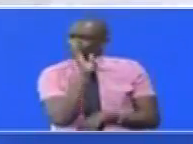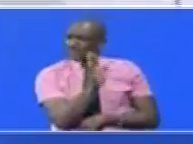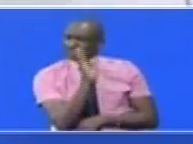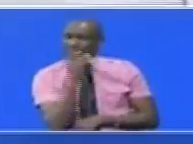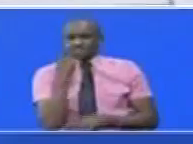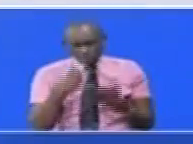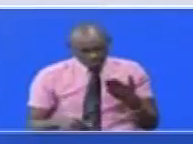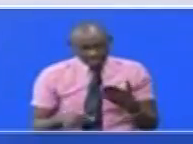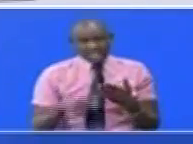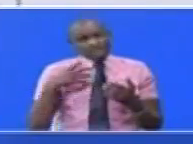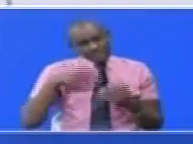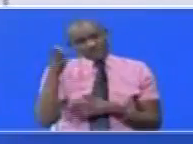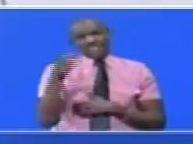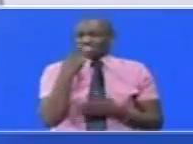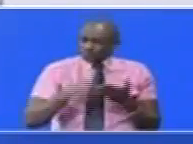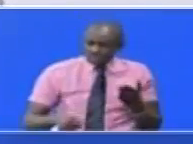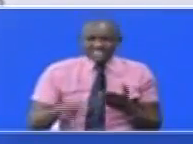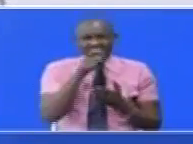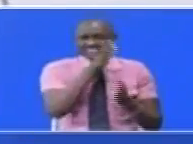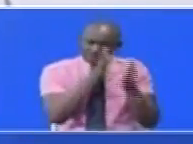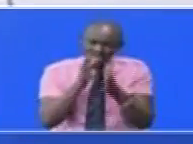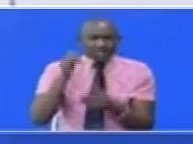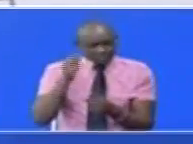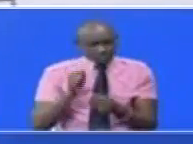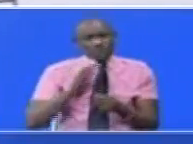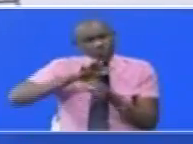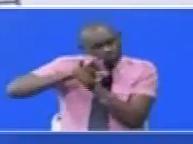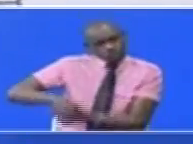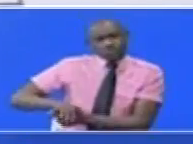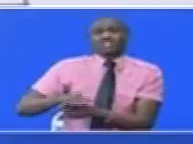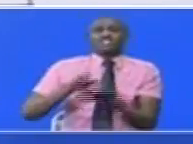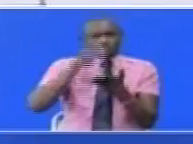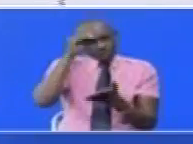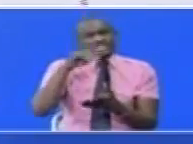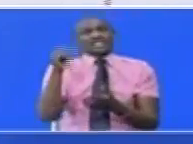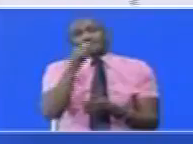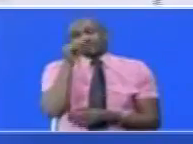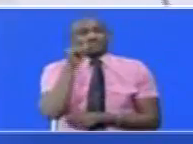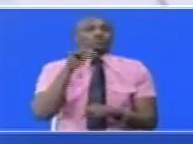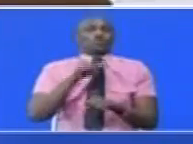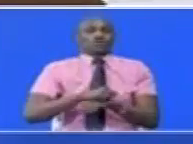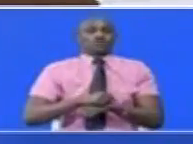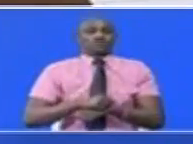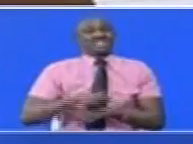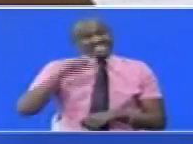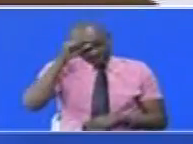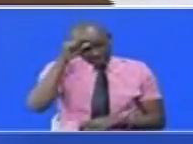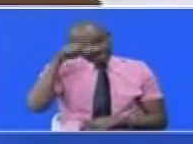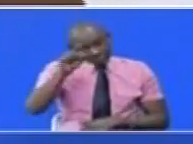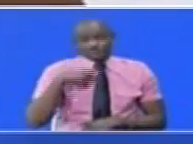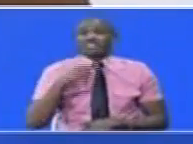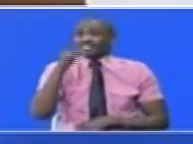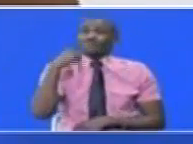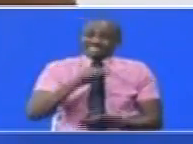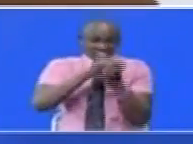mwafaka kulingana na wadau wanaosisitiza kuwa mpango huo unalenga kuwabagua wanafunzi katika shule binafsi. Wao wakitaka serikali kubadili mpango